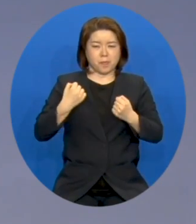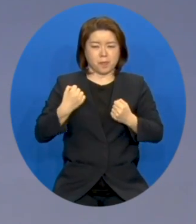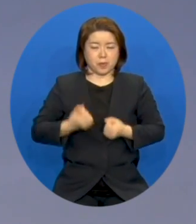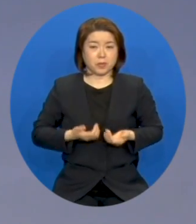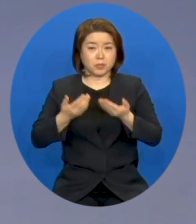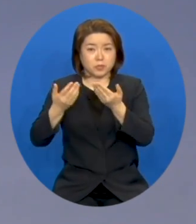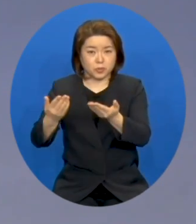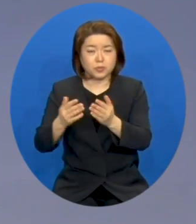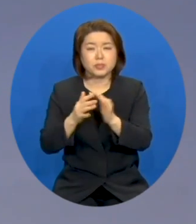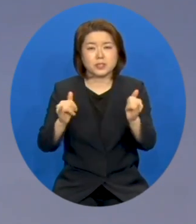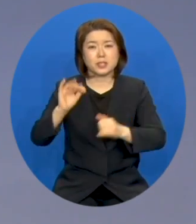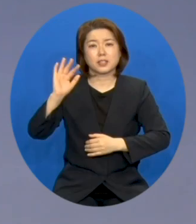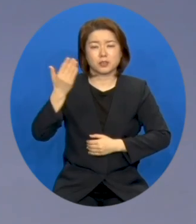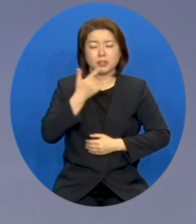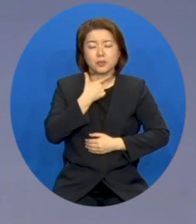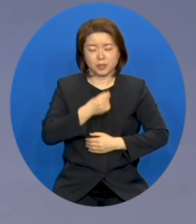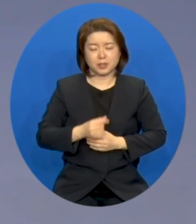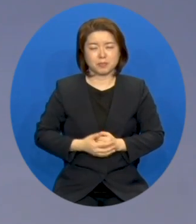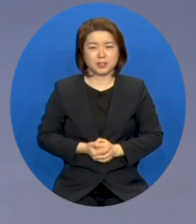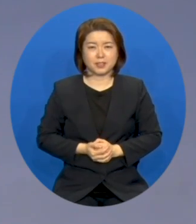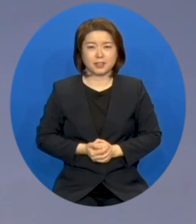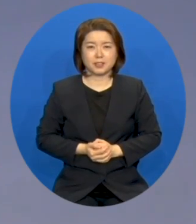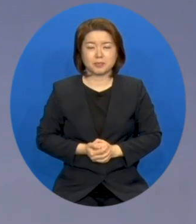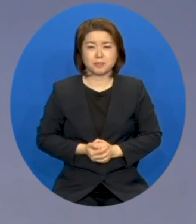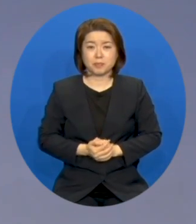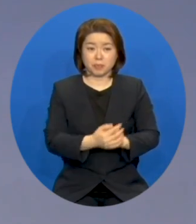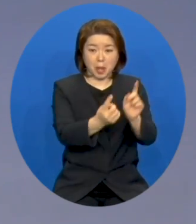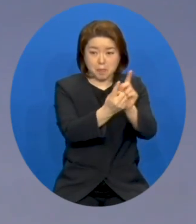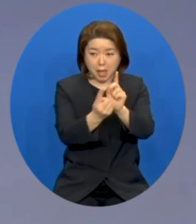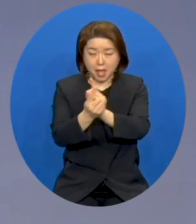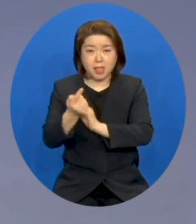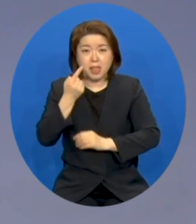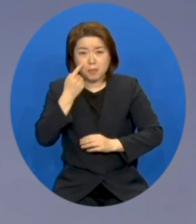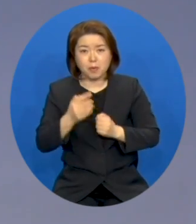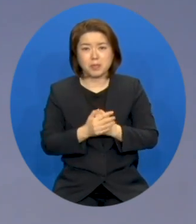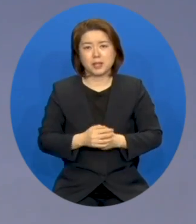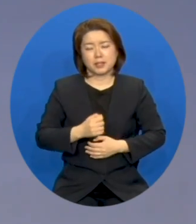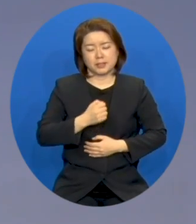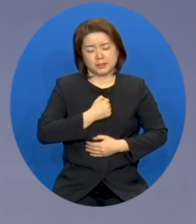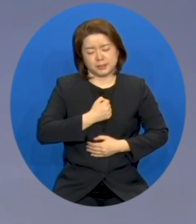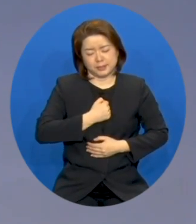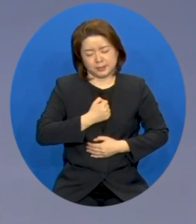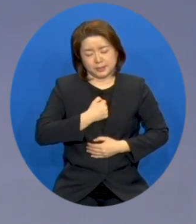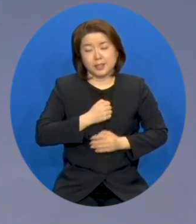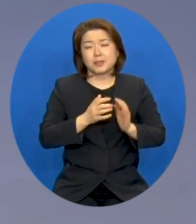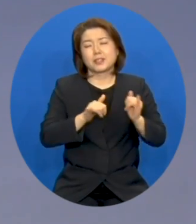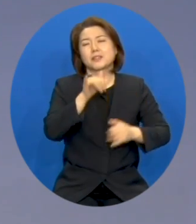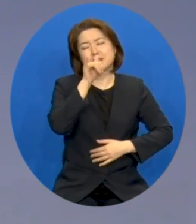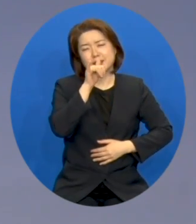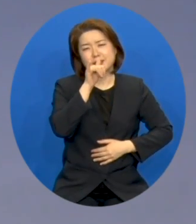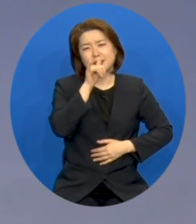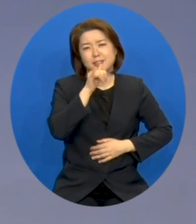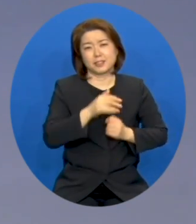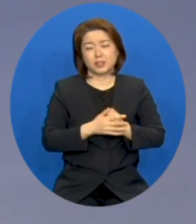일으키는 자가 되기를 원합니다. 아, 만나보면 답답하기만 한 분도 있습니다.